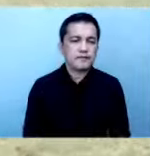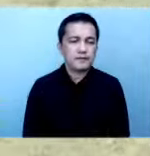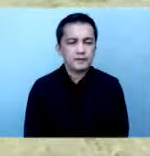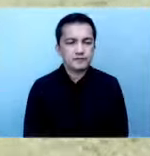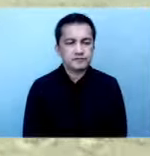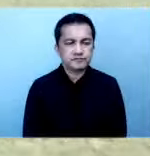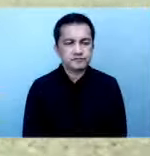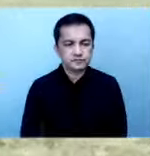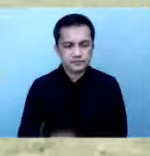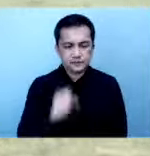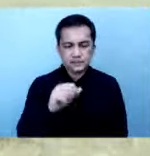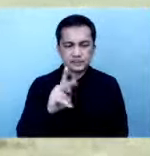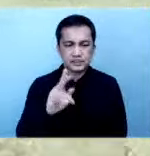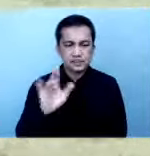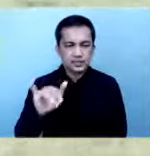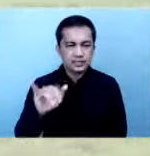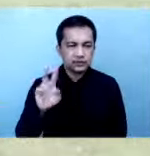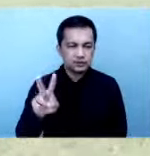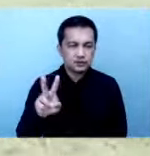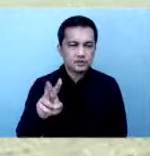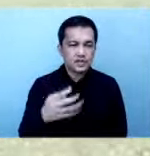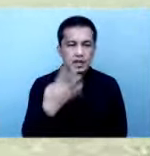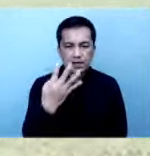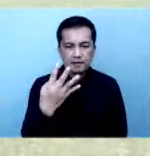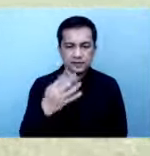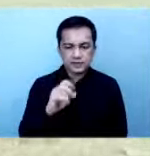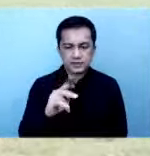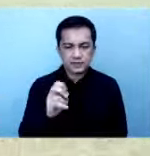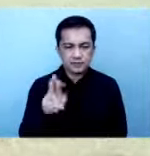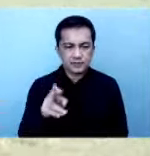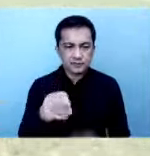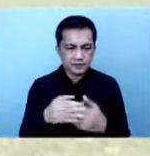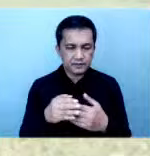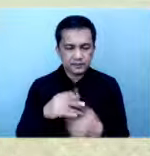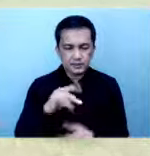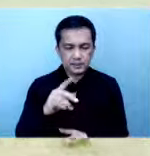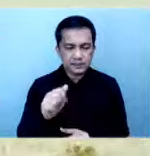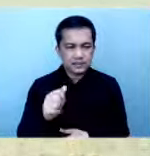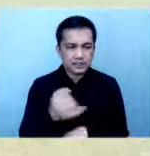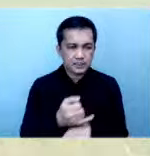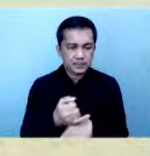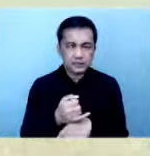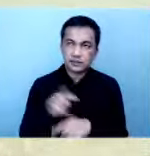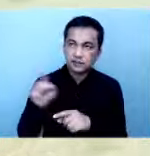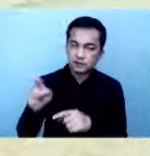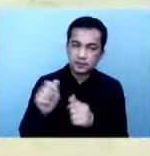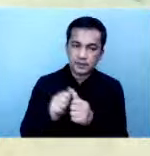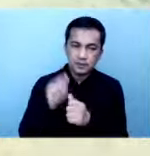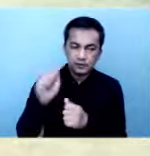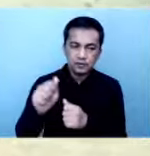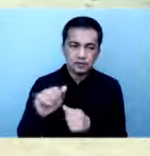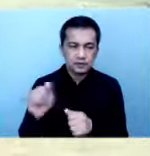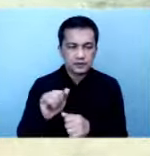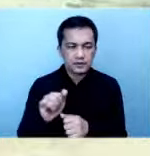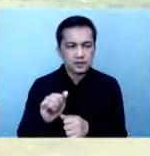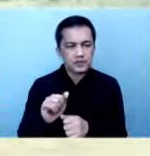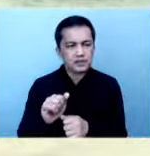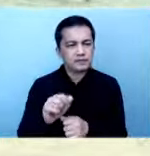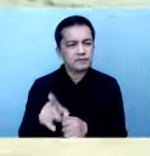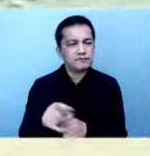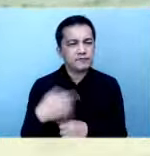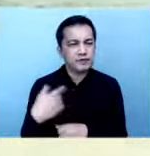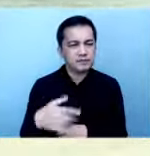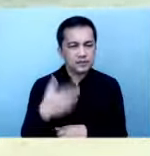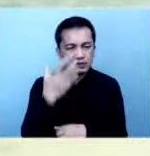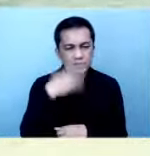Sandy Cay 2 sa 4 sandbars malapit sa Pag-asa Island. Mula sa malayo, Malaparaiso at tila may malapulbos na